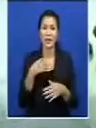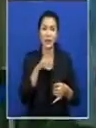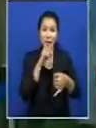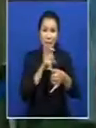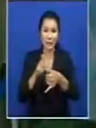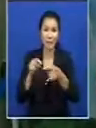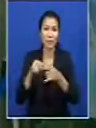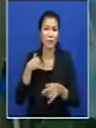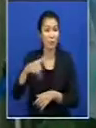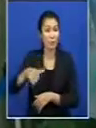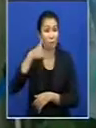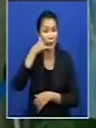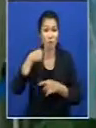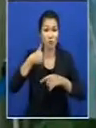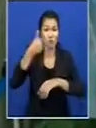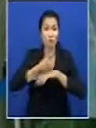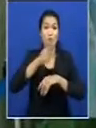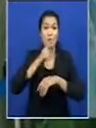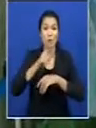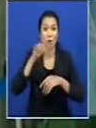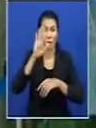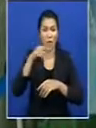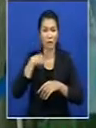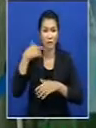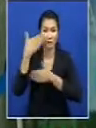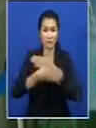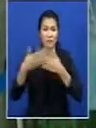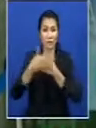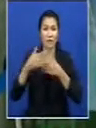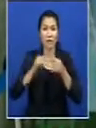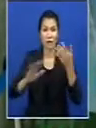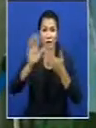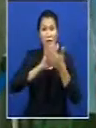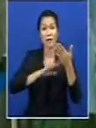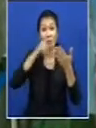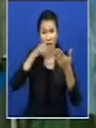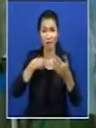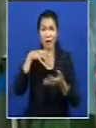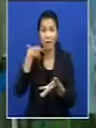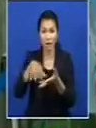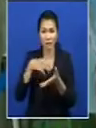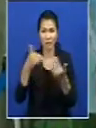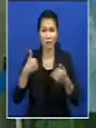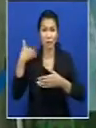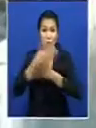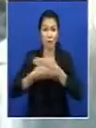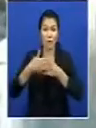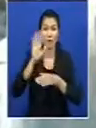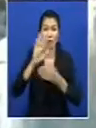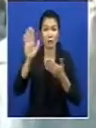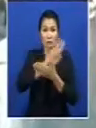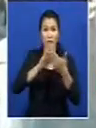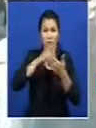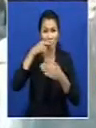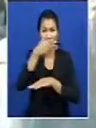ถามทางโทรศัพท์กับผู้ว่าการการรถไฟแห่งประเทศไทยคุณวุฒิชาติกัลยาณมิตรนะคะบอกว่าการรถไฟแห่งประเทศไทยได้เตรียมม